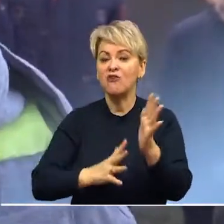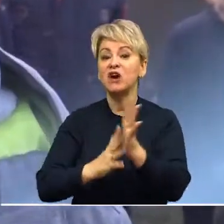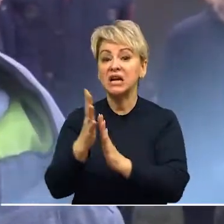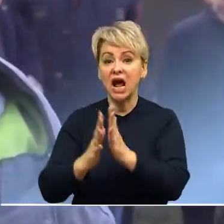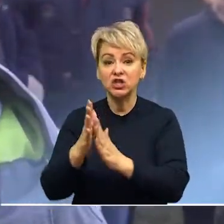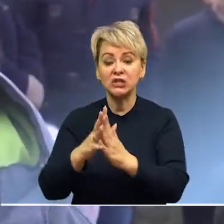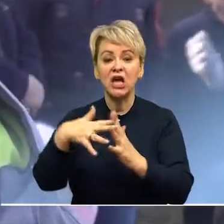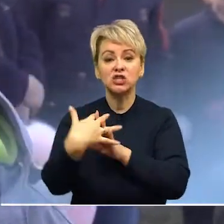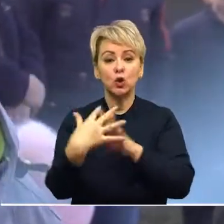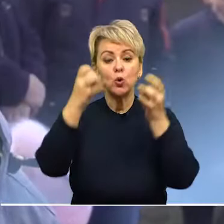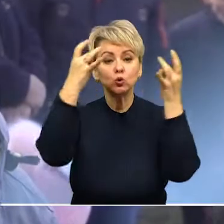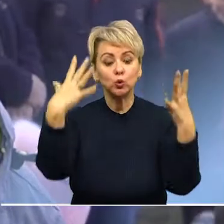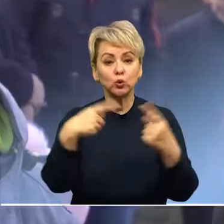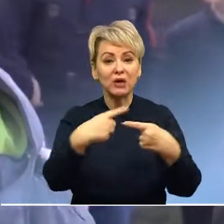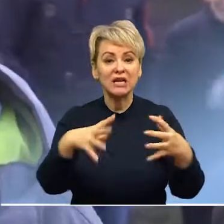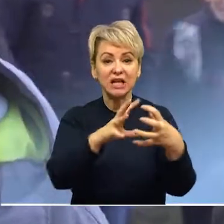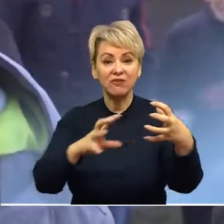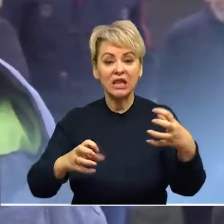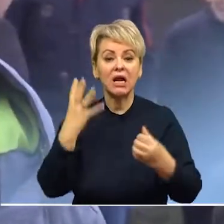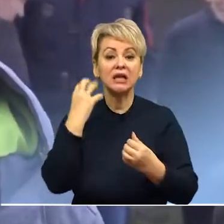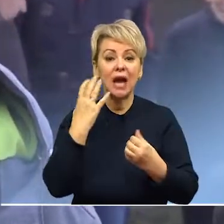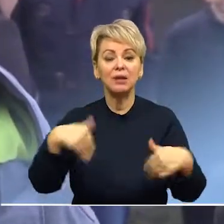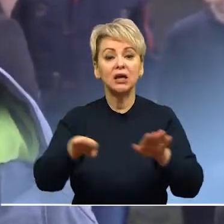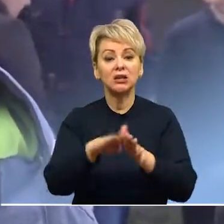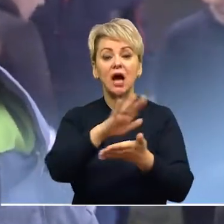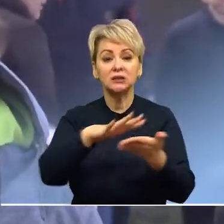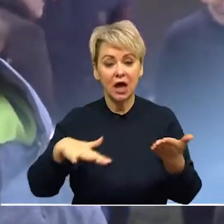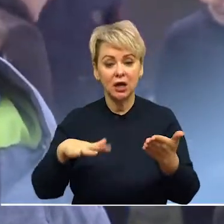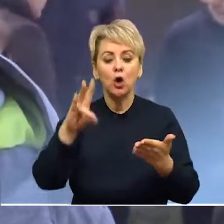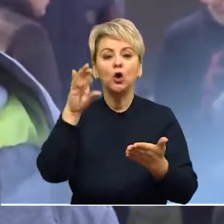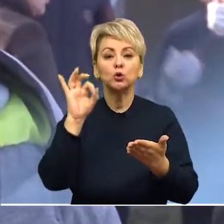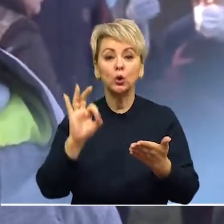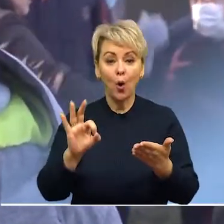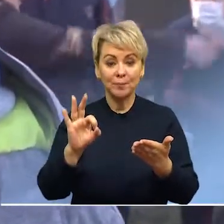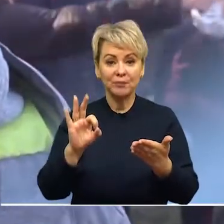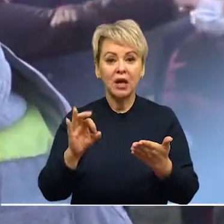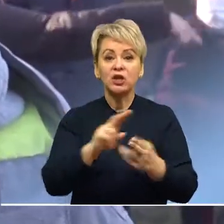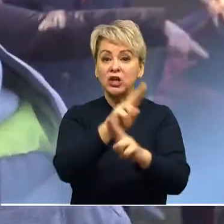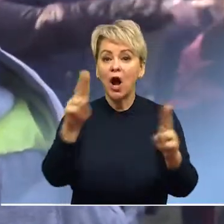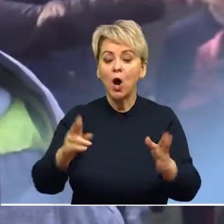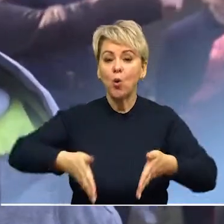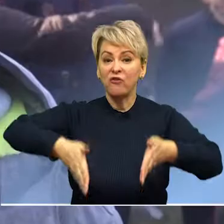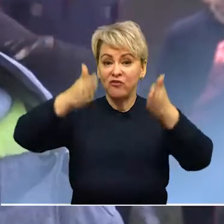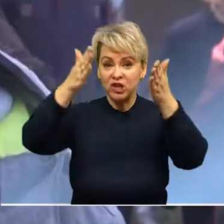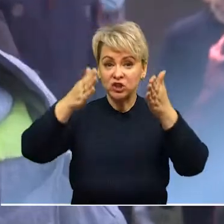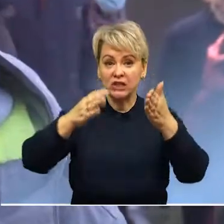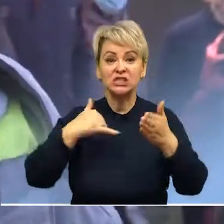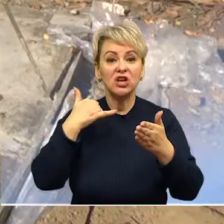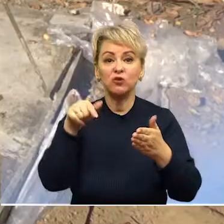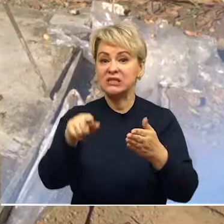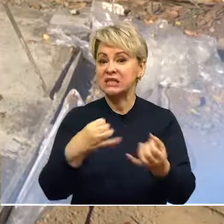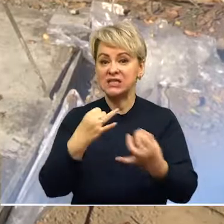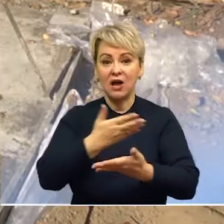там сельхозкультур, там винограда, яблок и так далее. Но ни о какой вышке тут разговора